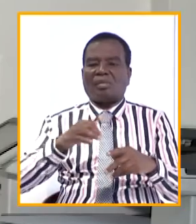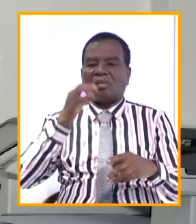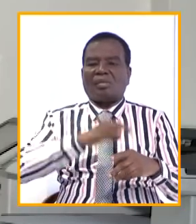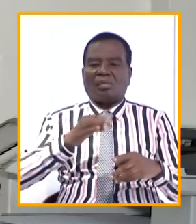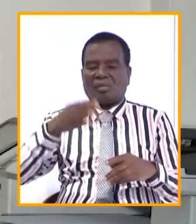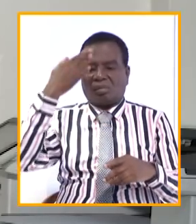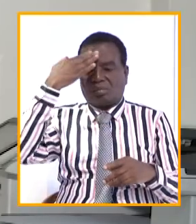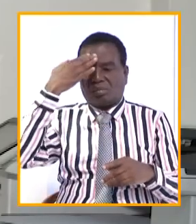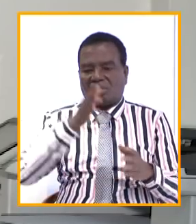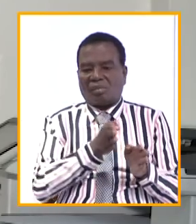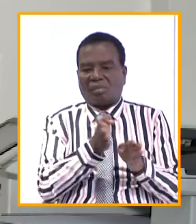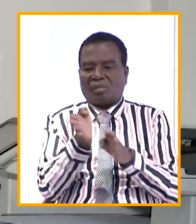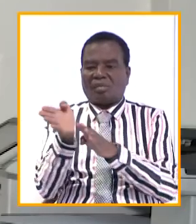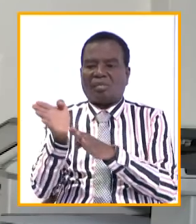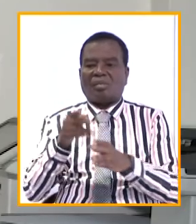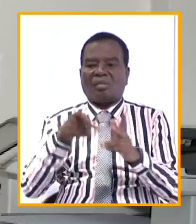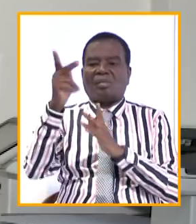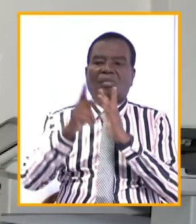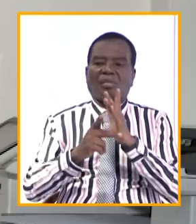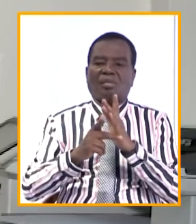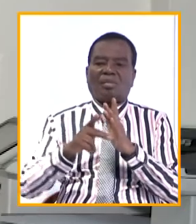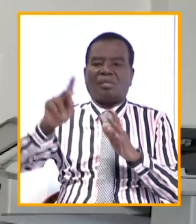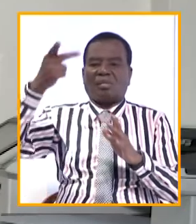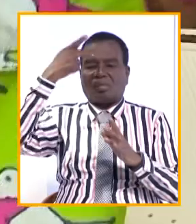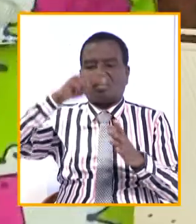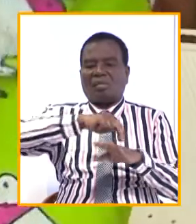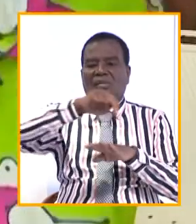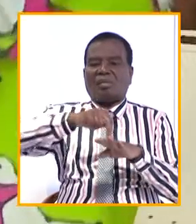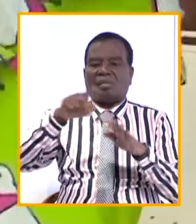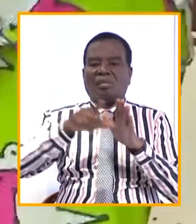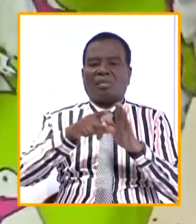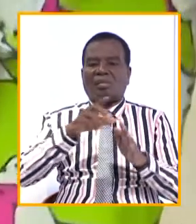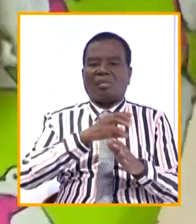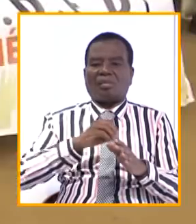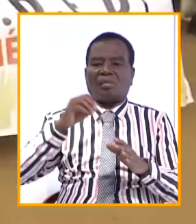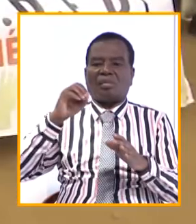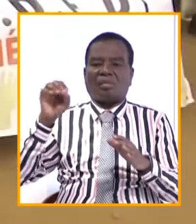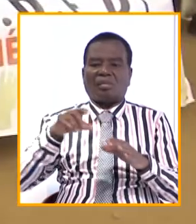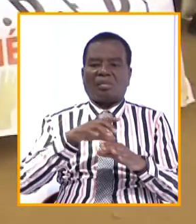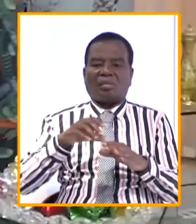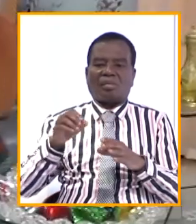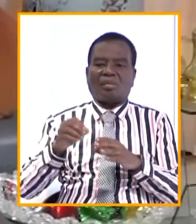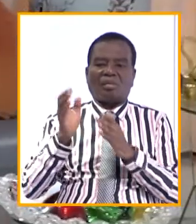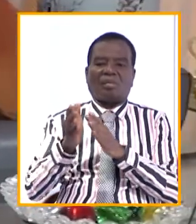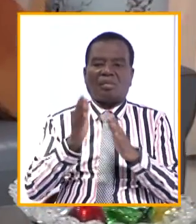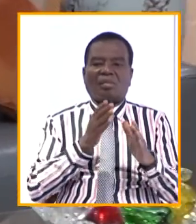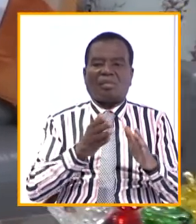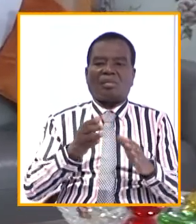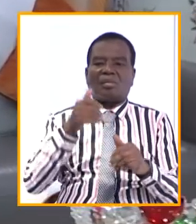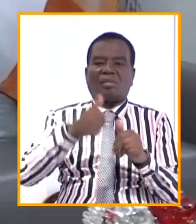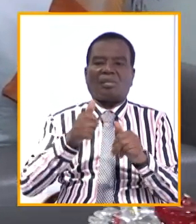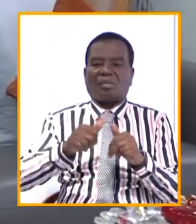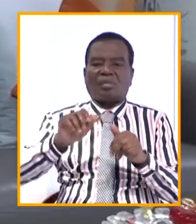les orientations, les programmes politiques nationaux. Ces élections locales sont préparées activement et chaque